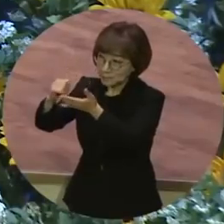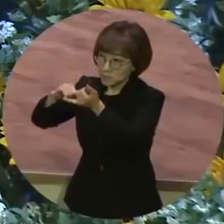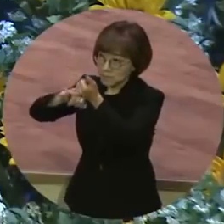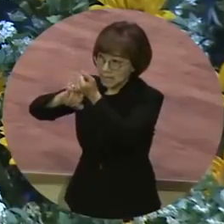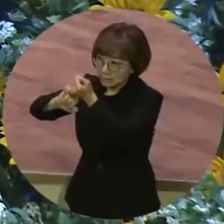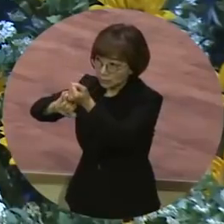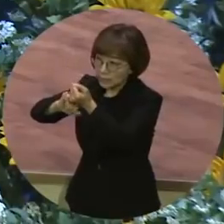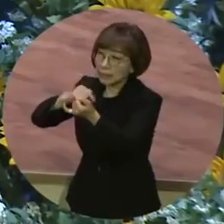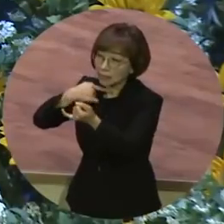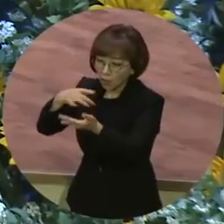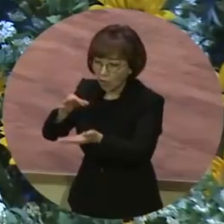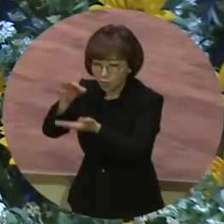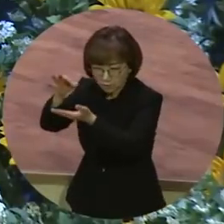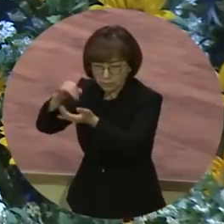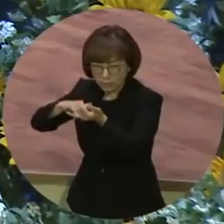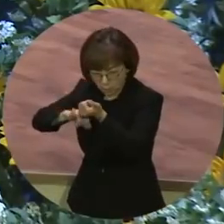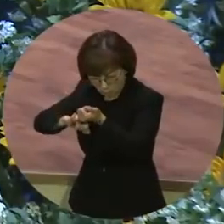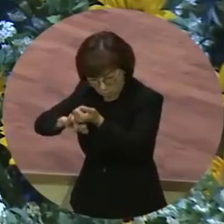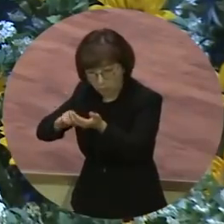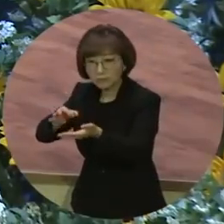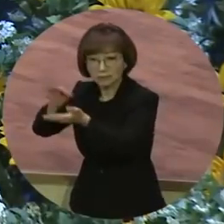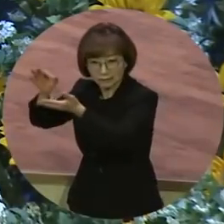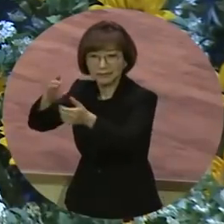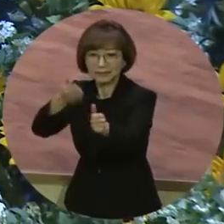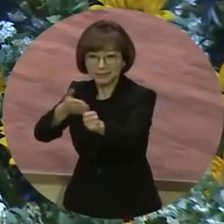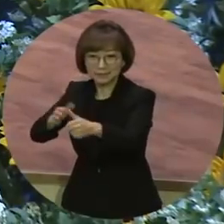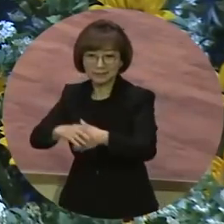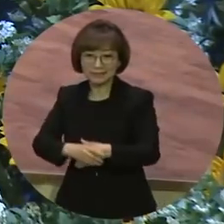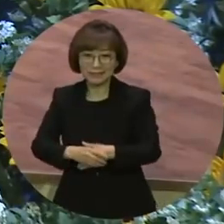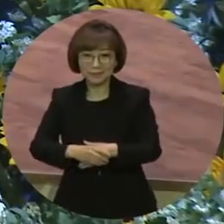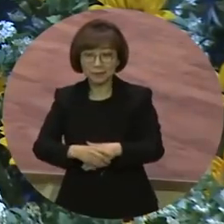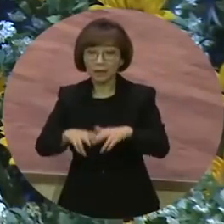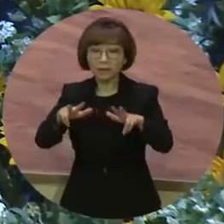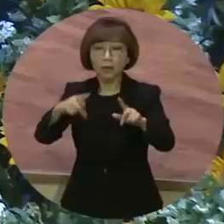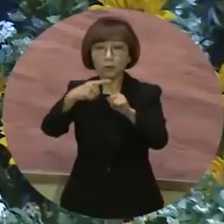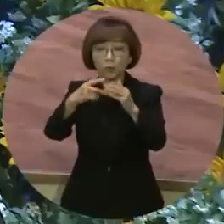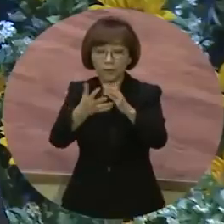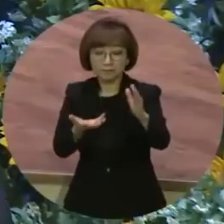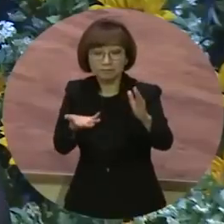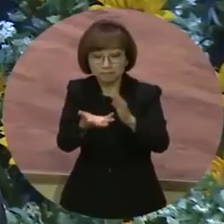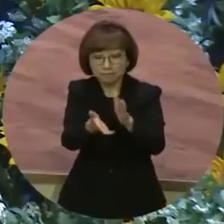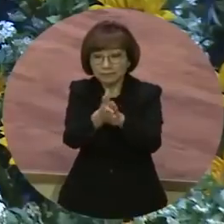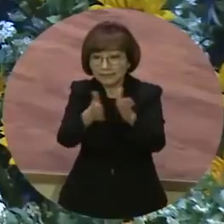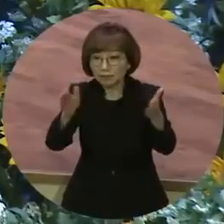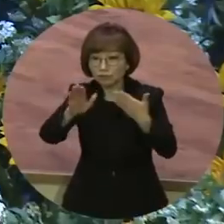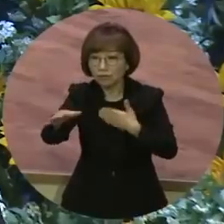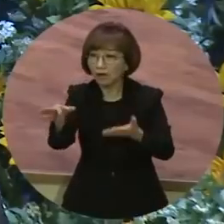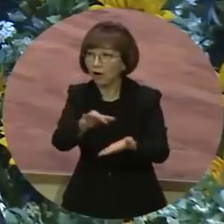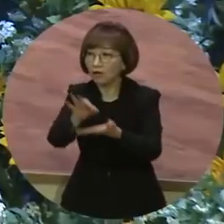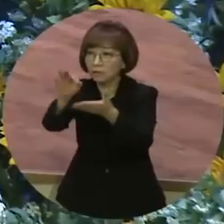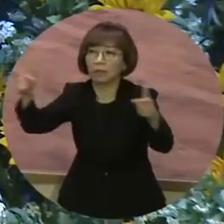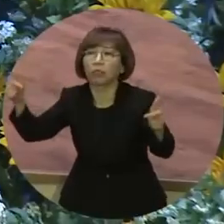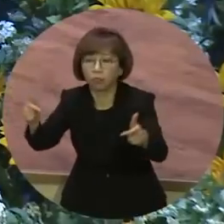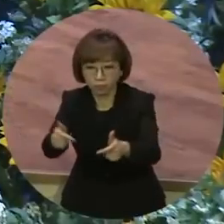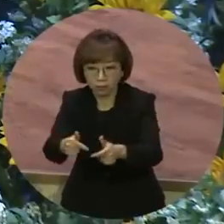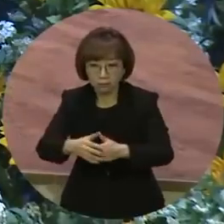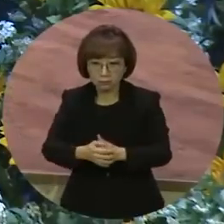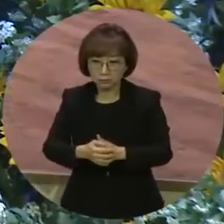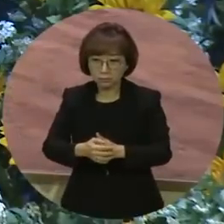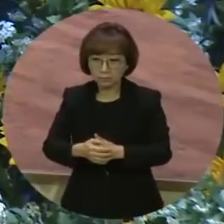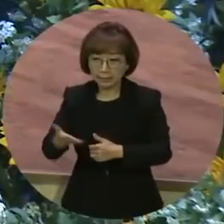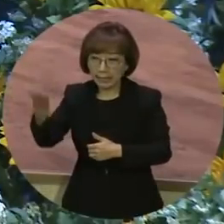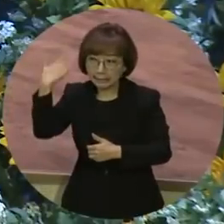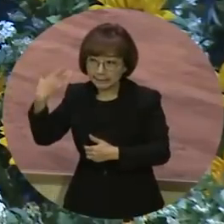하나님 앞에 하시기 바랍니다. 지금 입당하고 나니까요. 헌금을 안 해요. 자, 하나님 약속한 것도